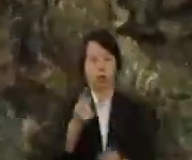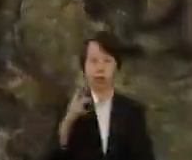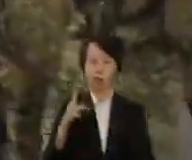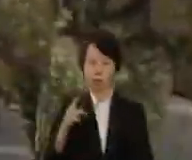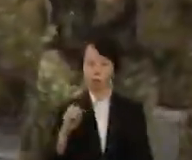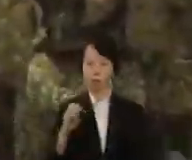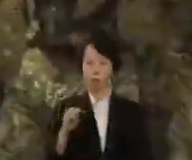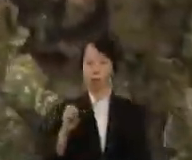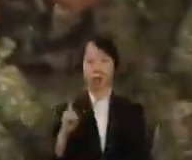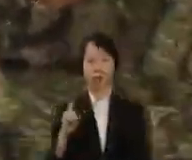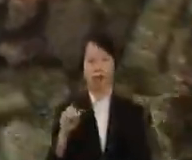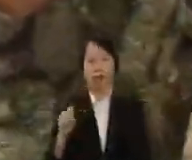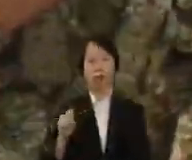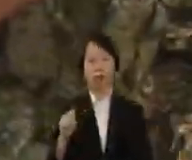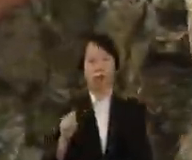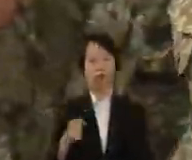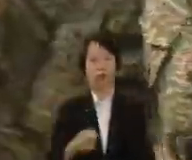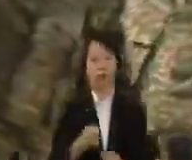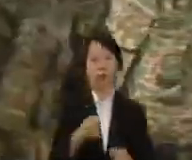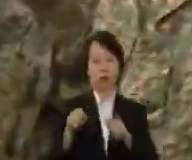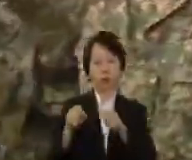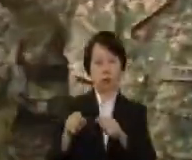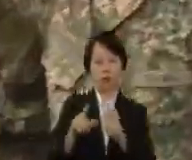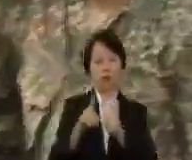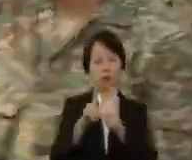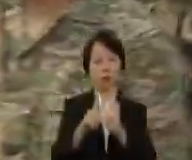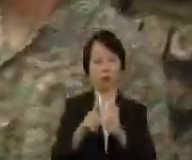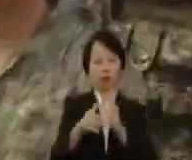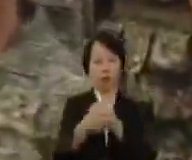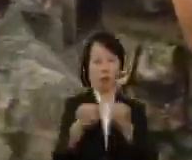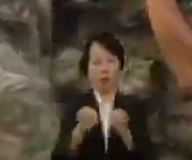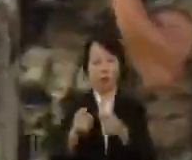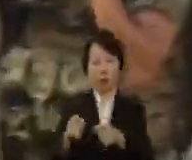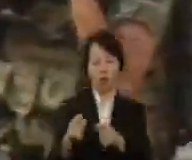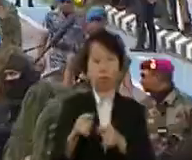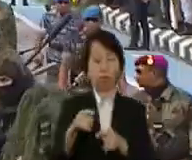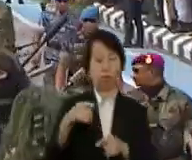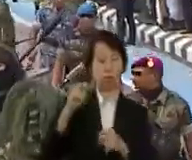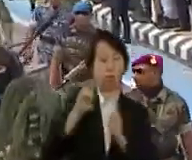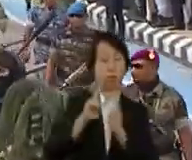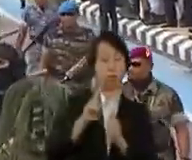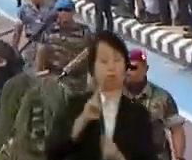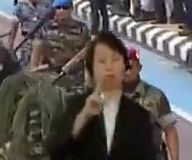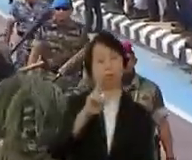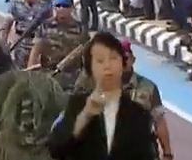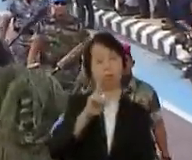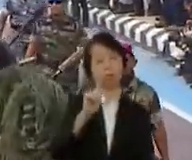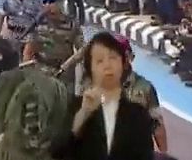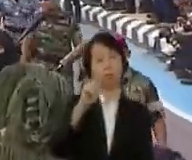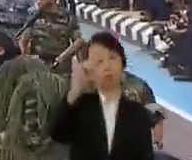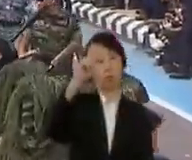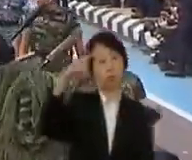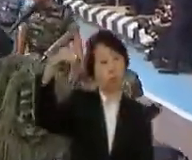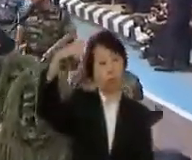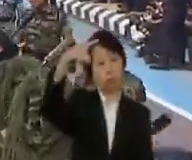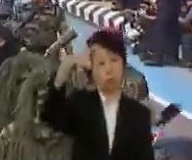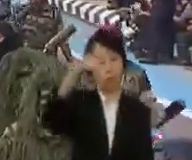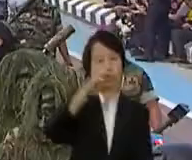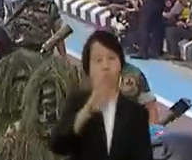Eagle. Beret Merun adalah lambang organisasi pasukan lintas udara atau Airborne Force by